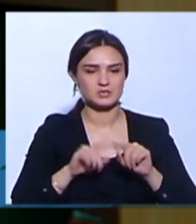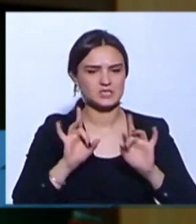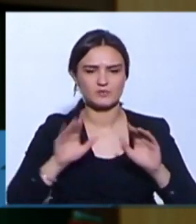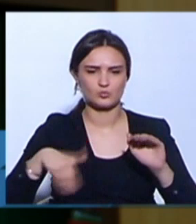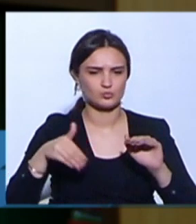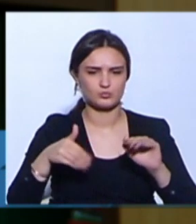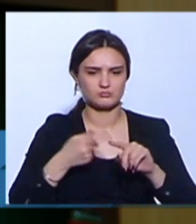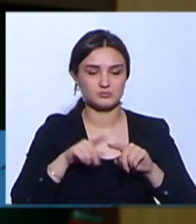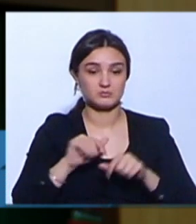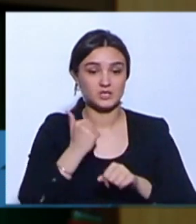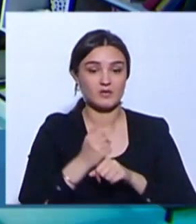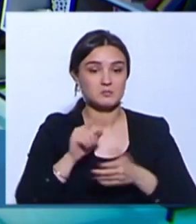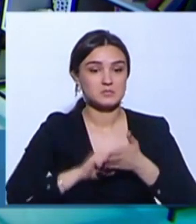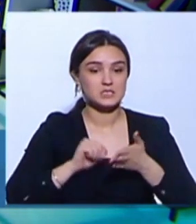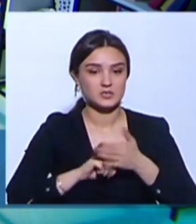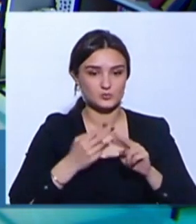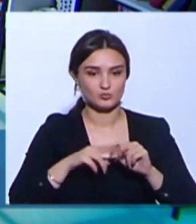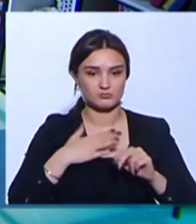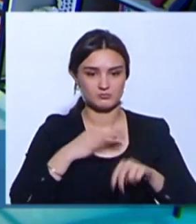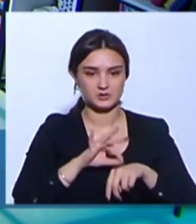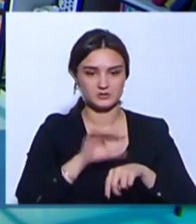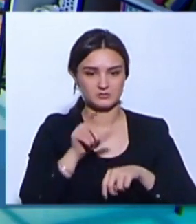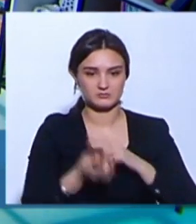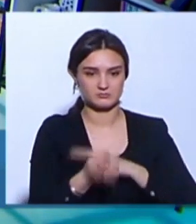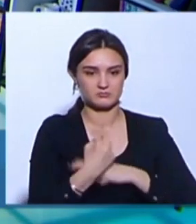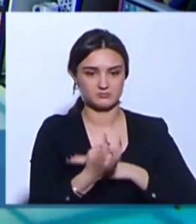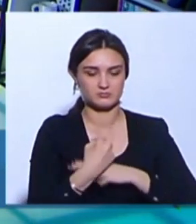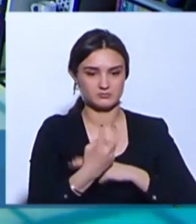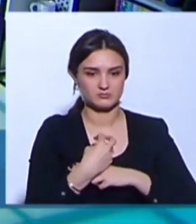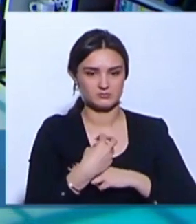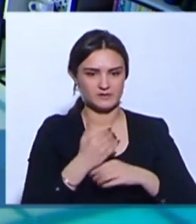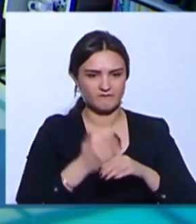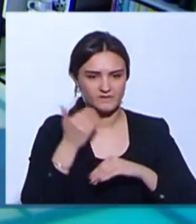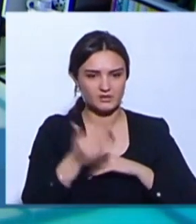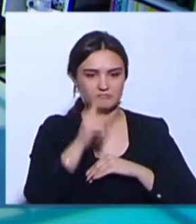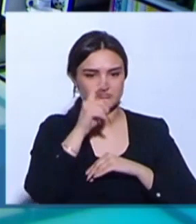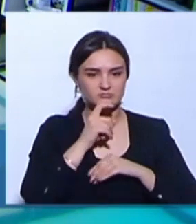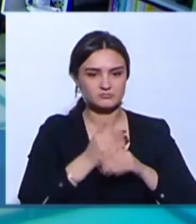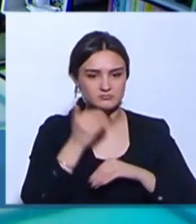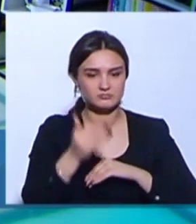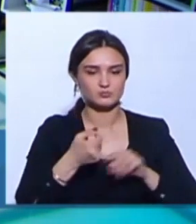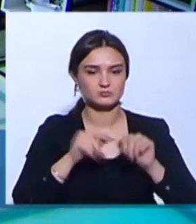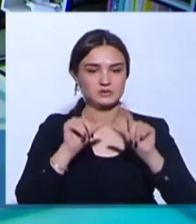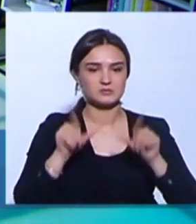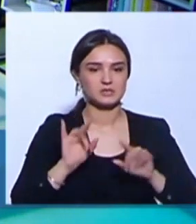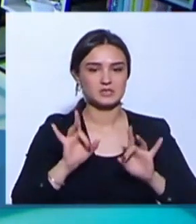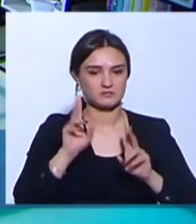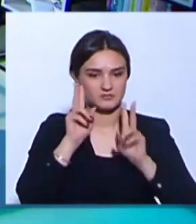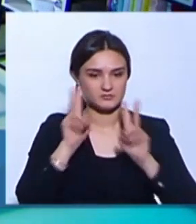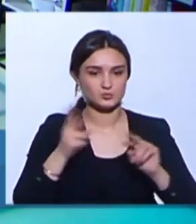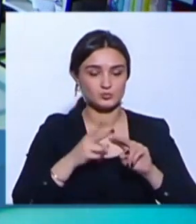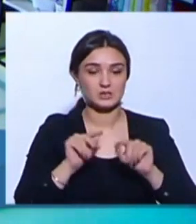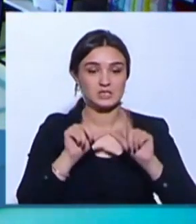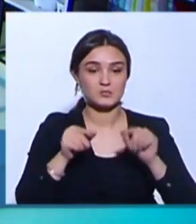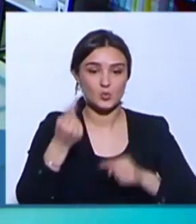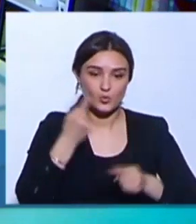ის მთავარი მიზეზი, რის გამოც ჩვენთან პაციენტები მოდიან საკმაოდ გვიან და ჩვენ ვეღარ ვახერხებთ თირკმლის